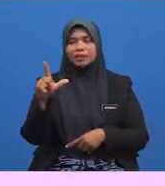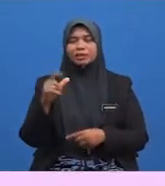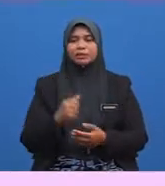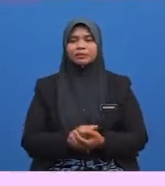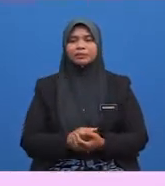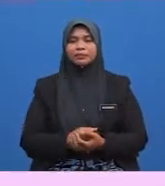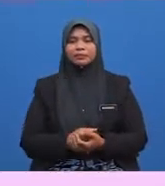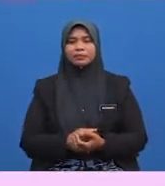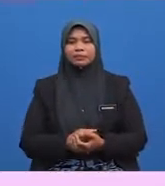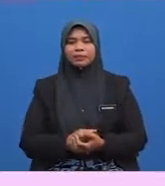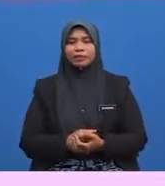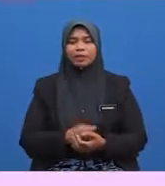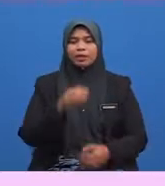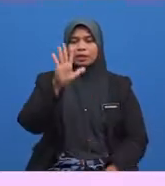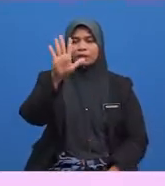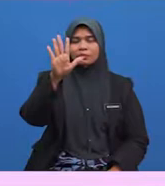dengan